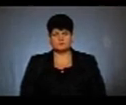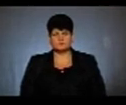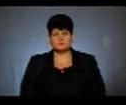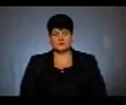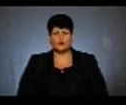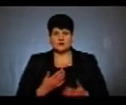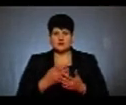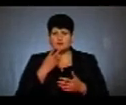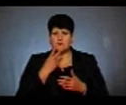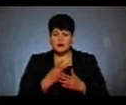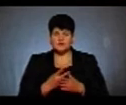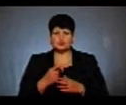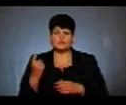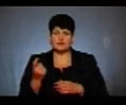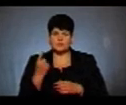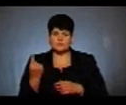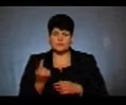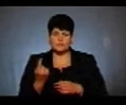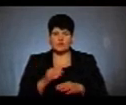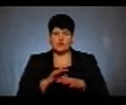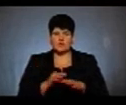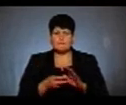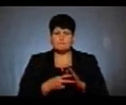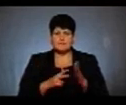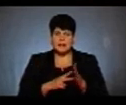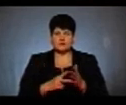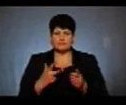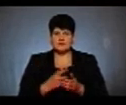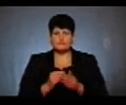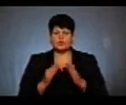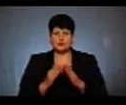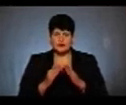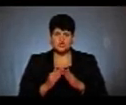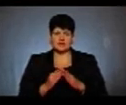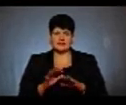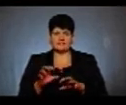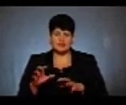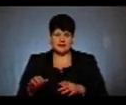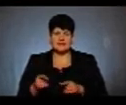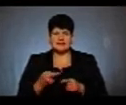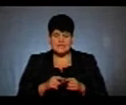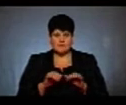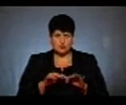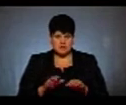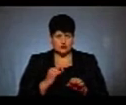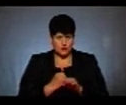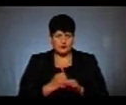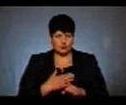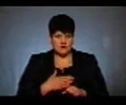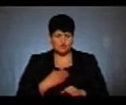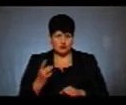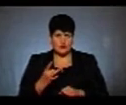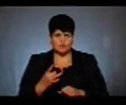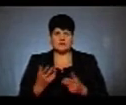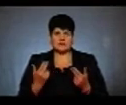Отже, бачимо, що на Харківщині проводять планову вакцинацію домашніх тварин. Чи такий процес також проводять у нашому регіоні?